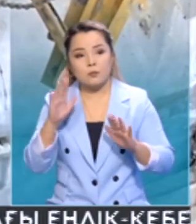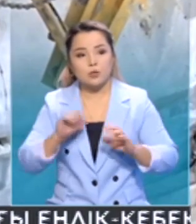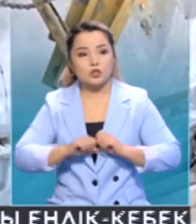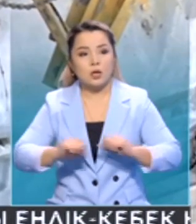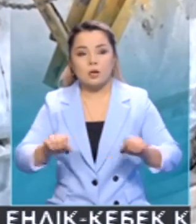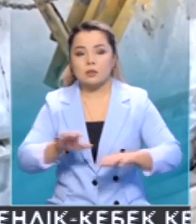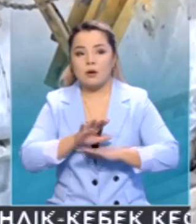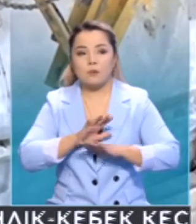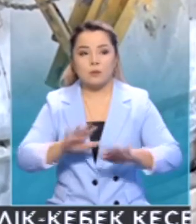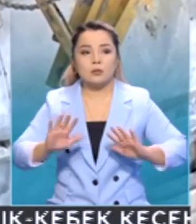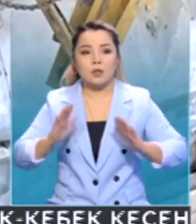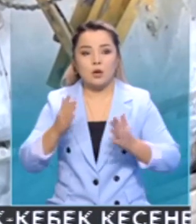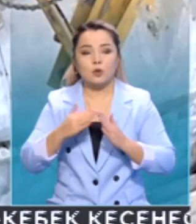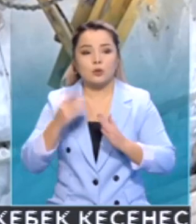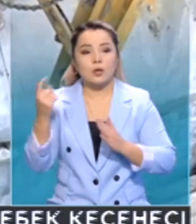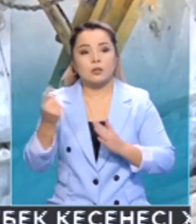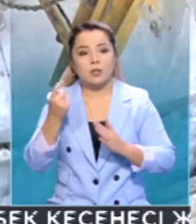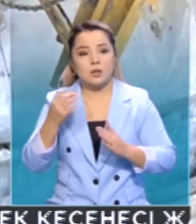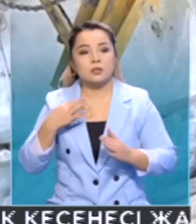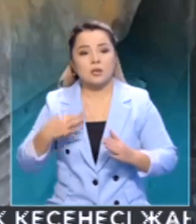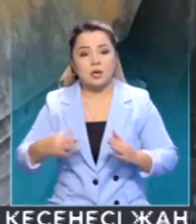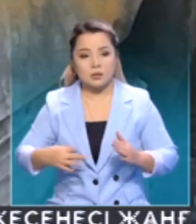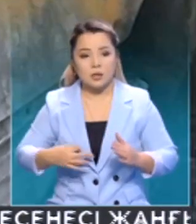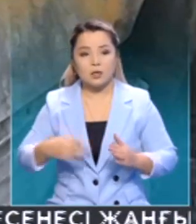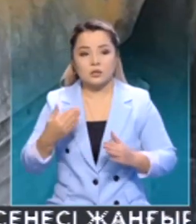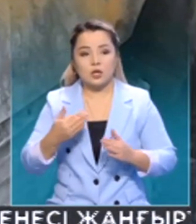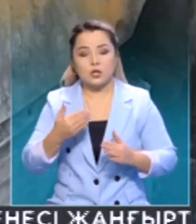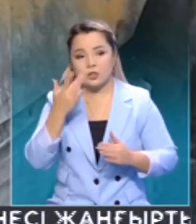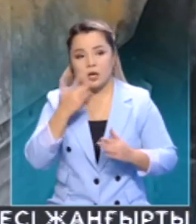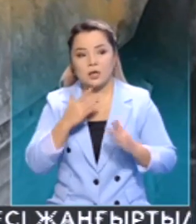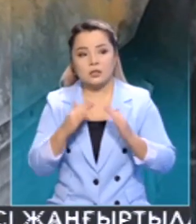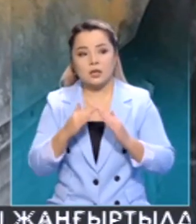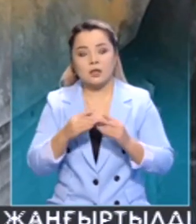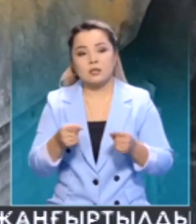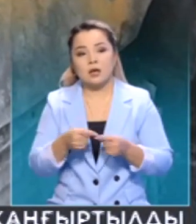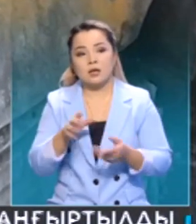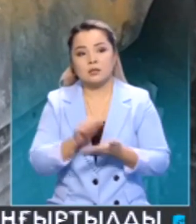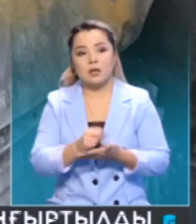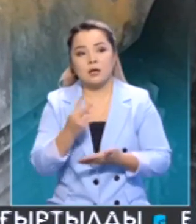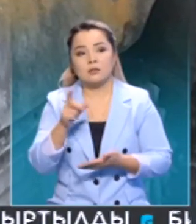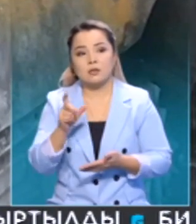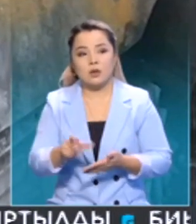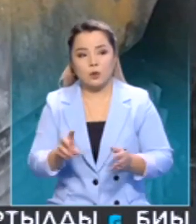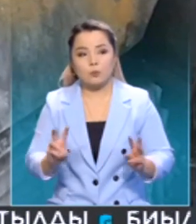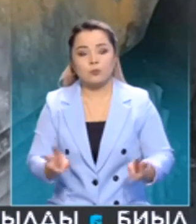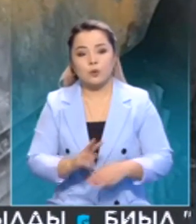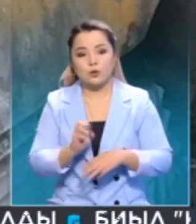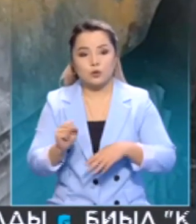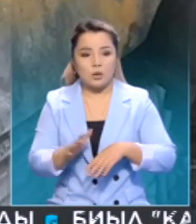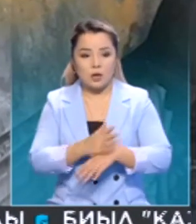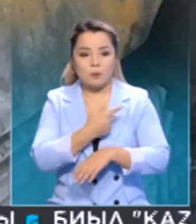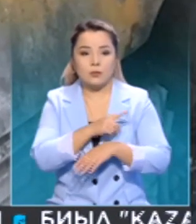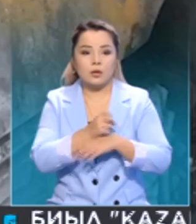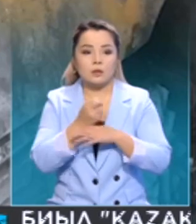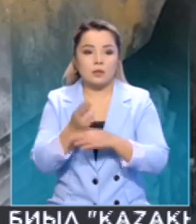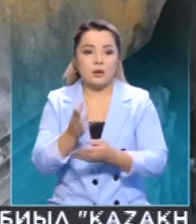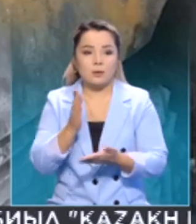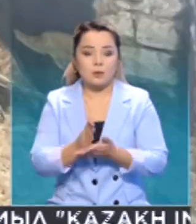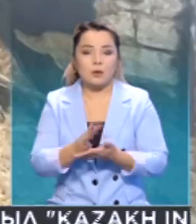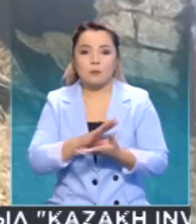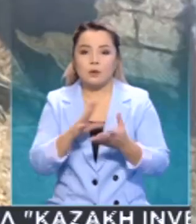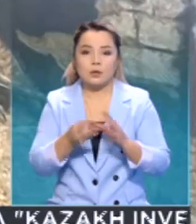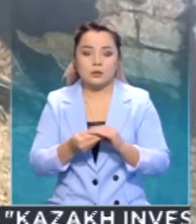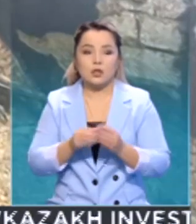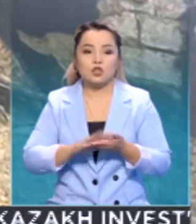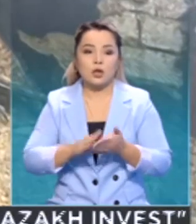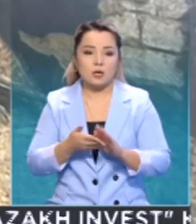жарылған жоқ. Өкінішке орай үй иесі мен ұлы және жазғы сарайды жалдап тұрып жатқан 2 адам күйік шалып ауруханаға түсті. Бәрінің